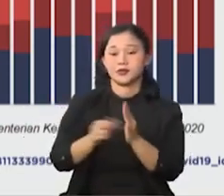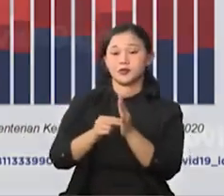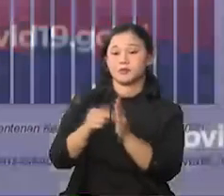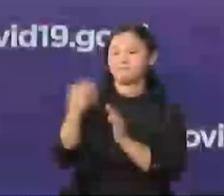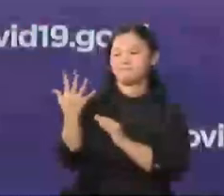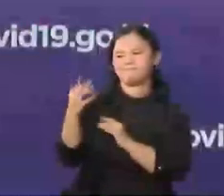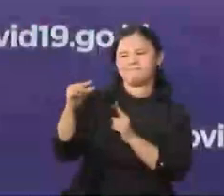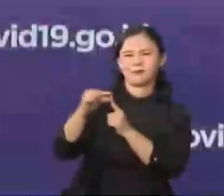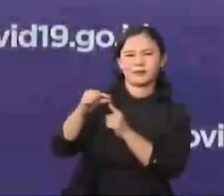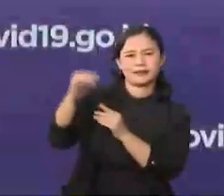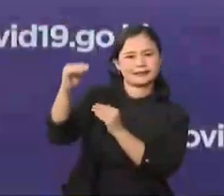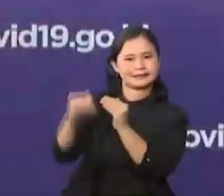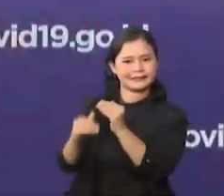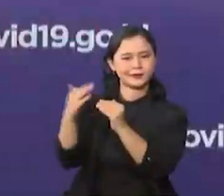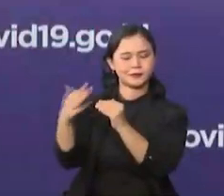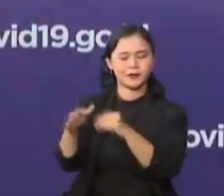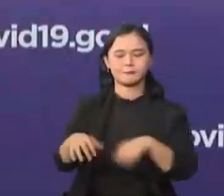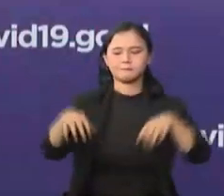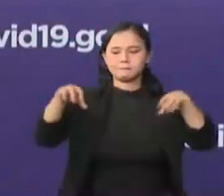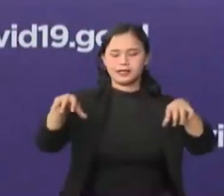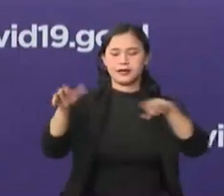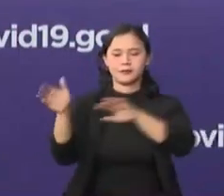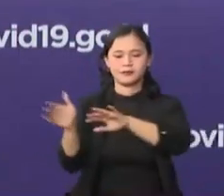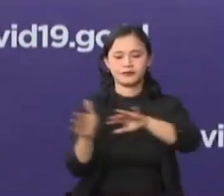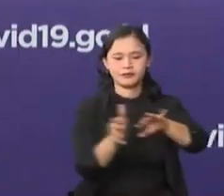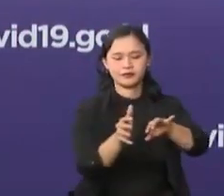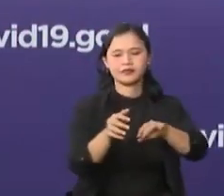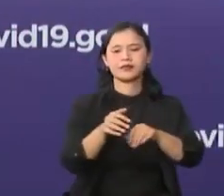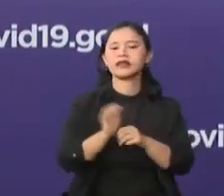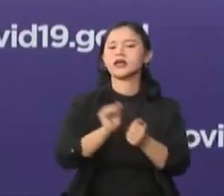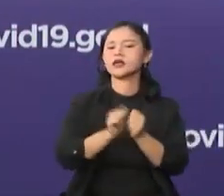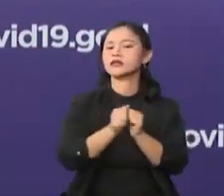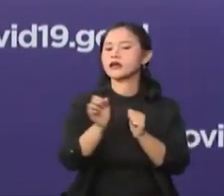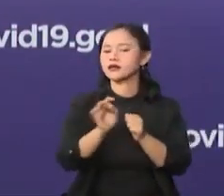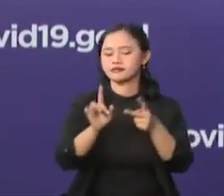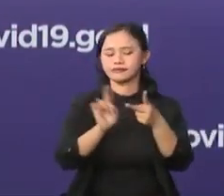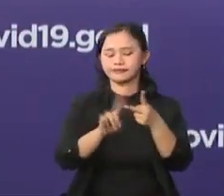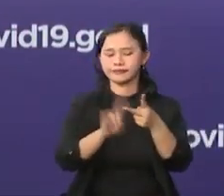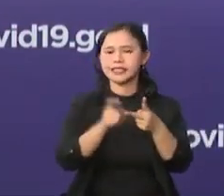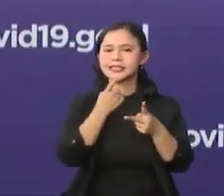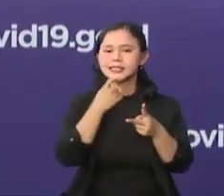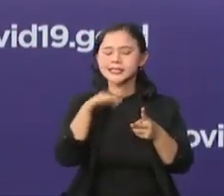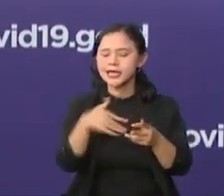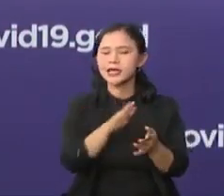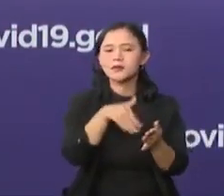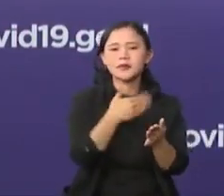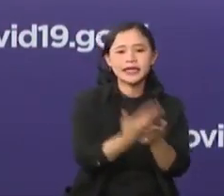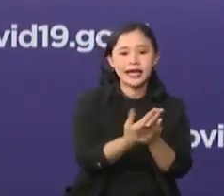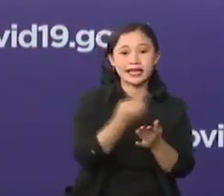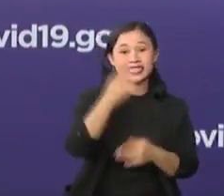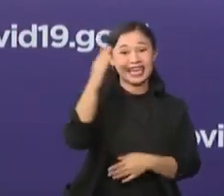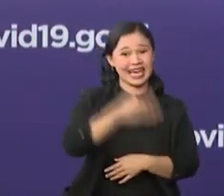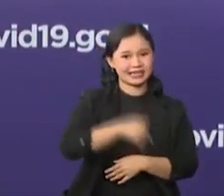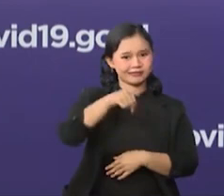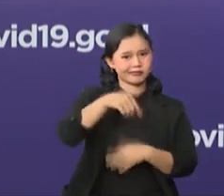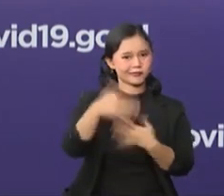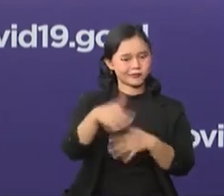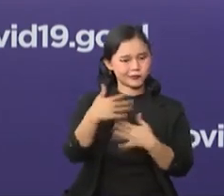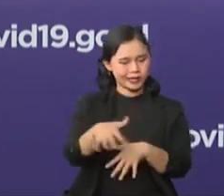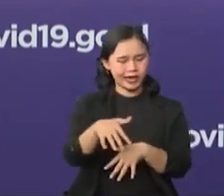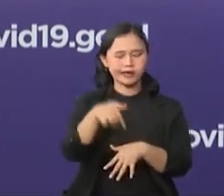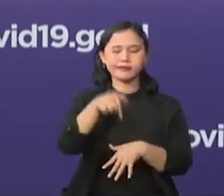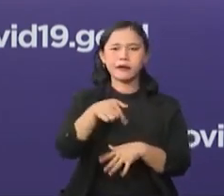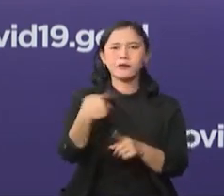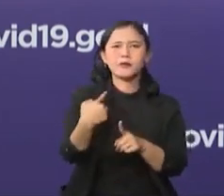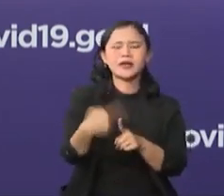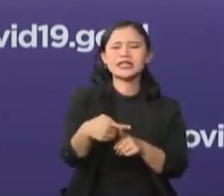berikutnya Kami ingin menyampaikan tentang grafik penambahan kasus meninggal pertiga harian dan